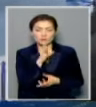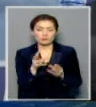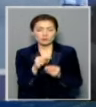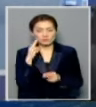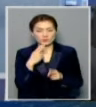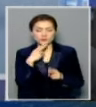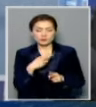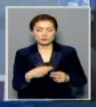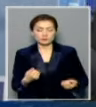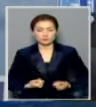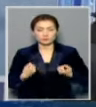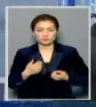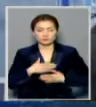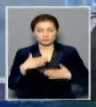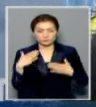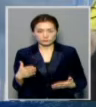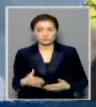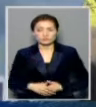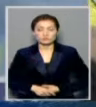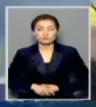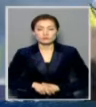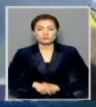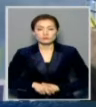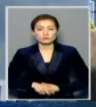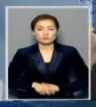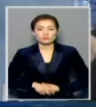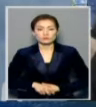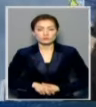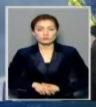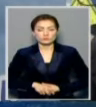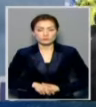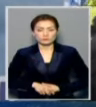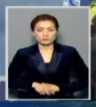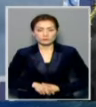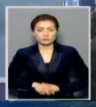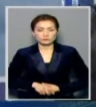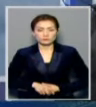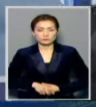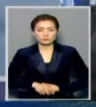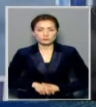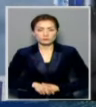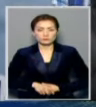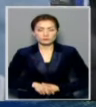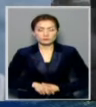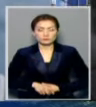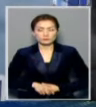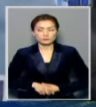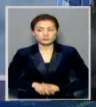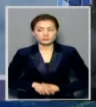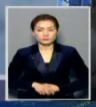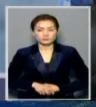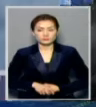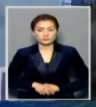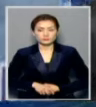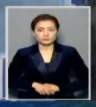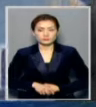өзім бапкерімнің есімі Кәштенбай Мерей, және де Манап Қабдиева ағайға, Бауыржан ағайға рахметімді айтам. Барша қолдаған